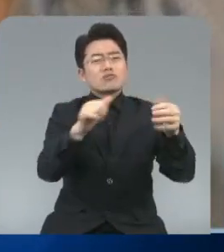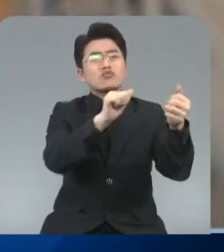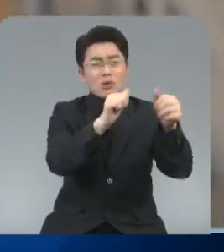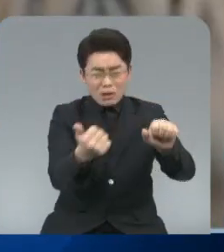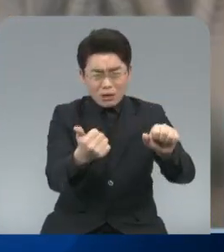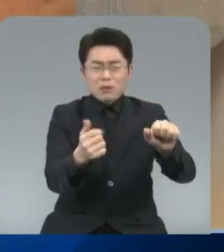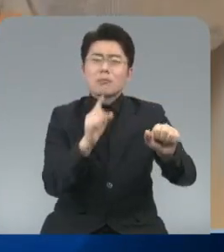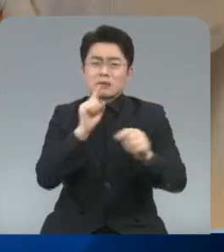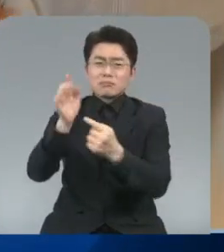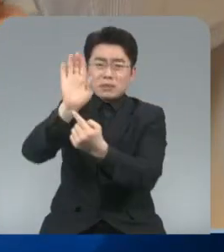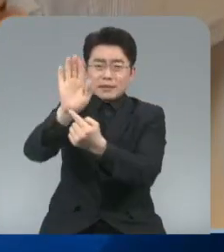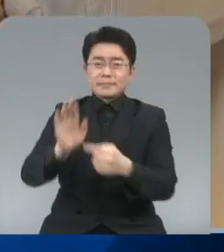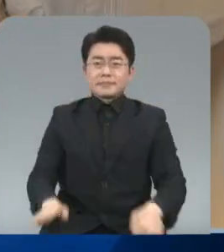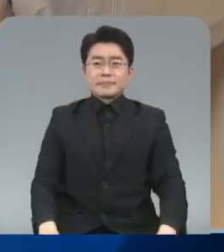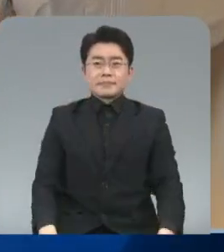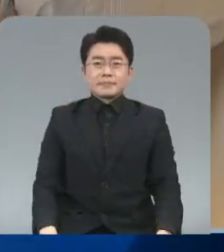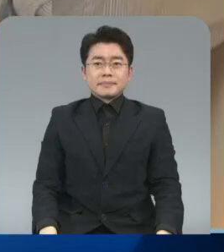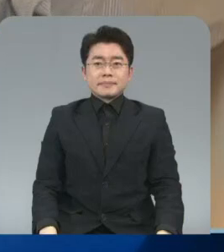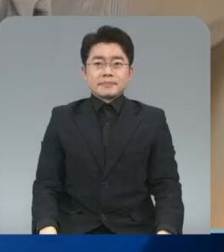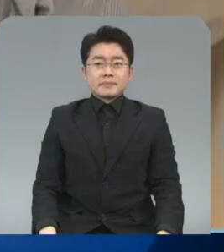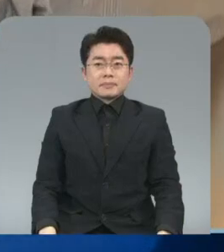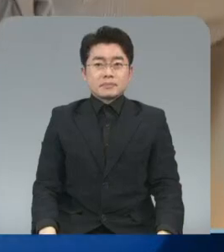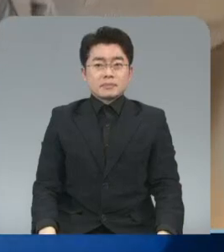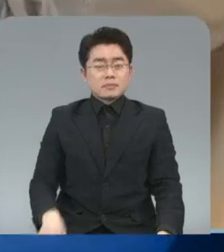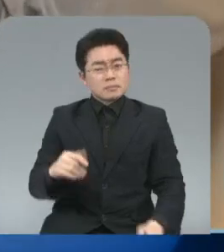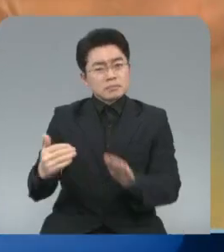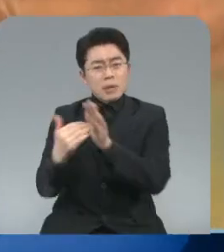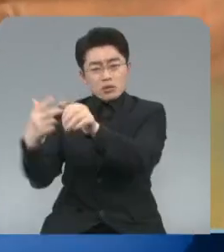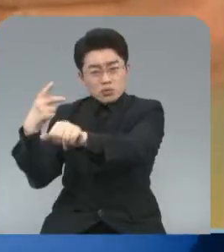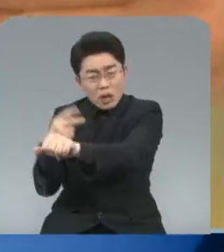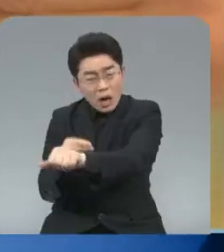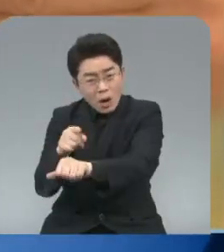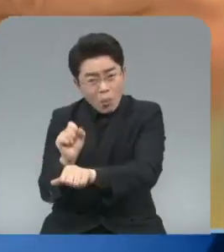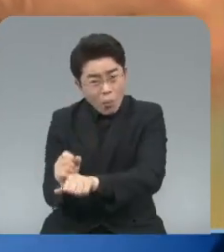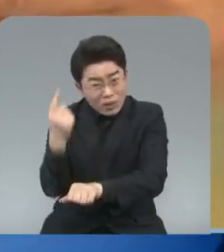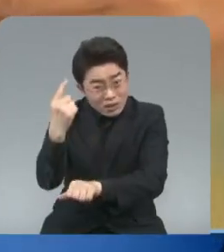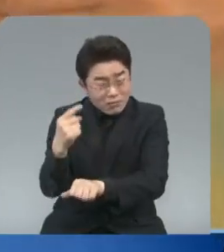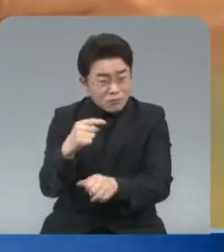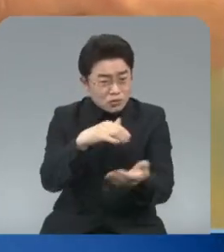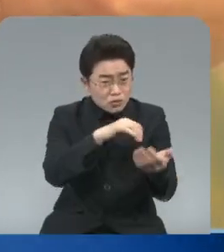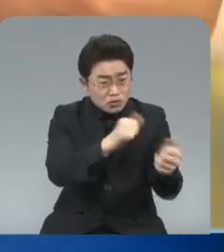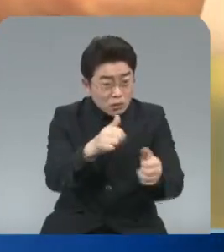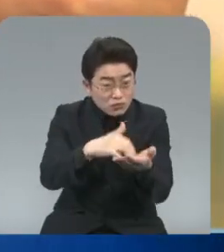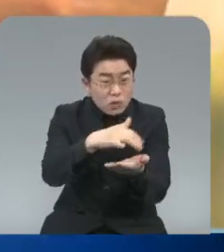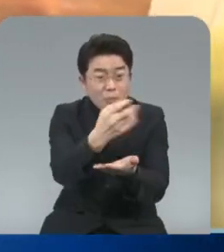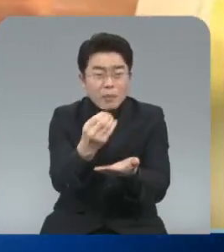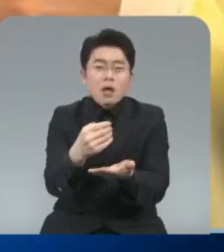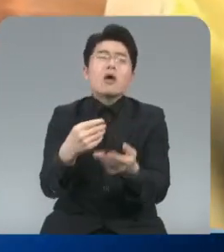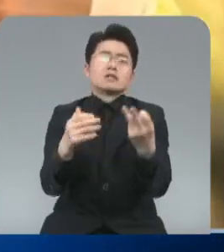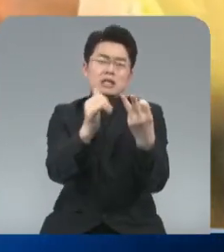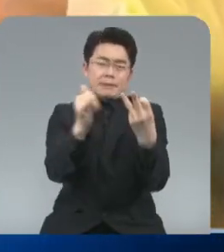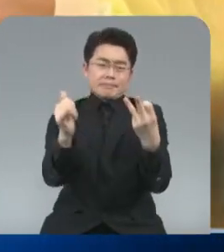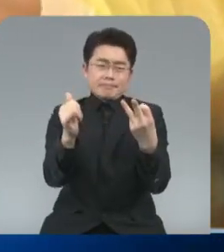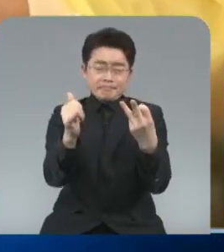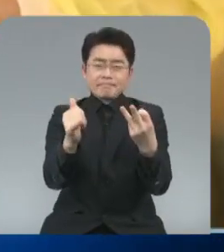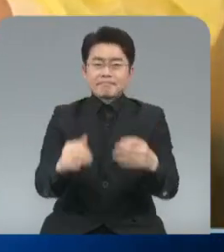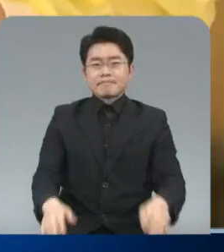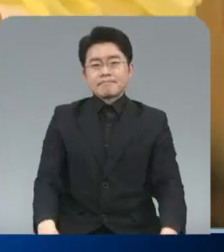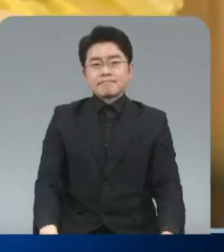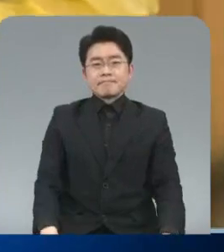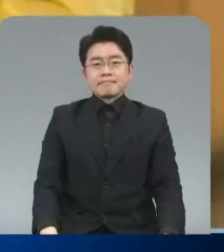사망했다고 발표했습니다. 이 가운데 백신과의 연관성이 있는 것으로 보이는 사망자는 13명이라고